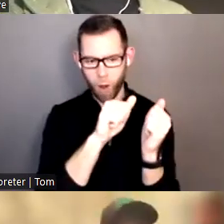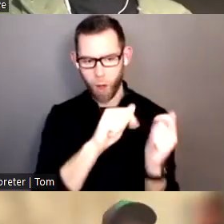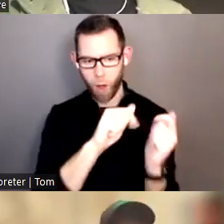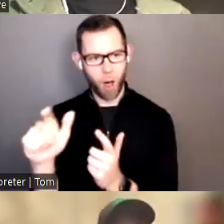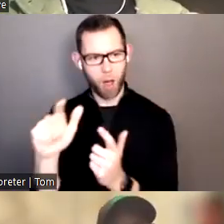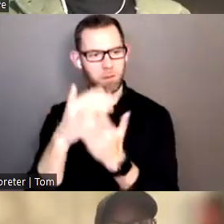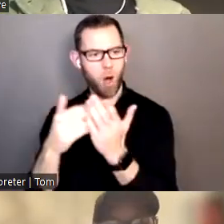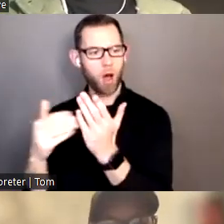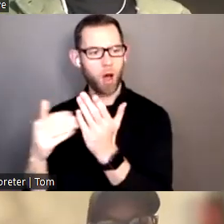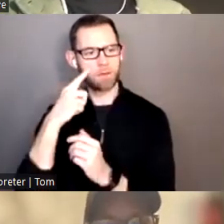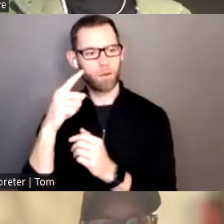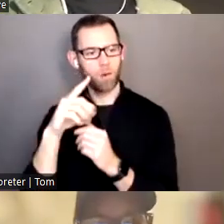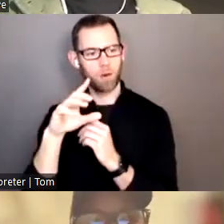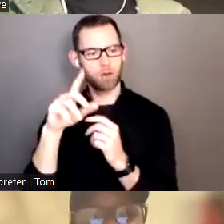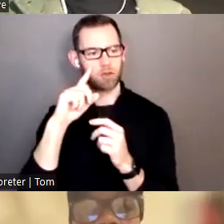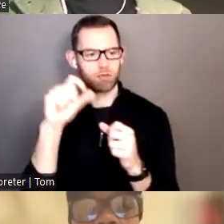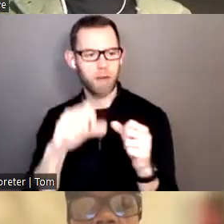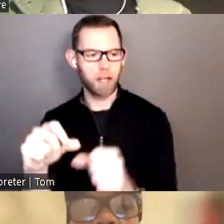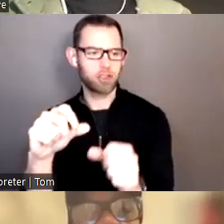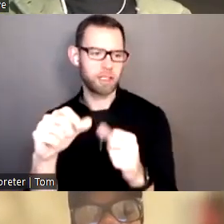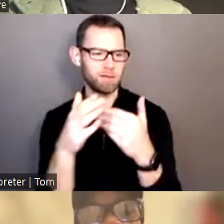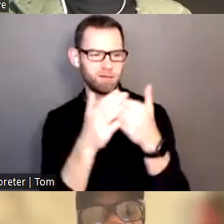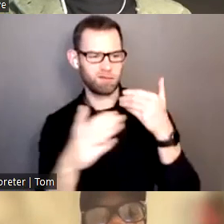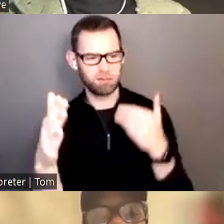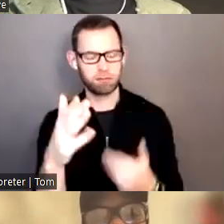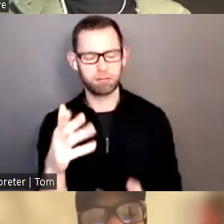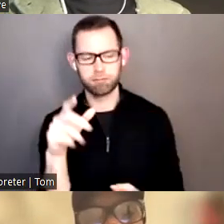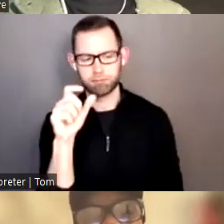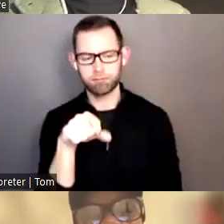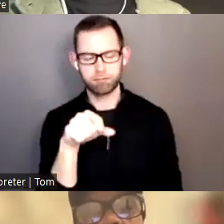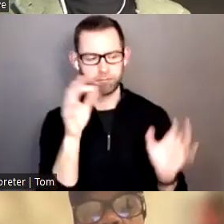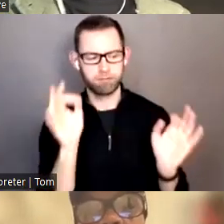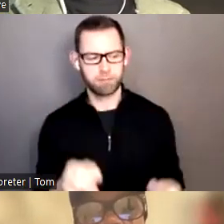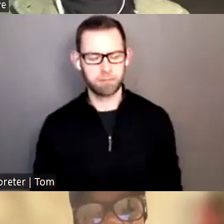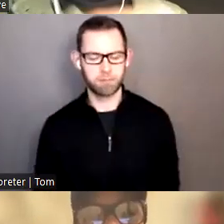concernant l'aspect et toute stratégie tant qu'on va avancer avec ça.